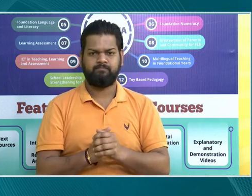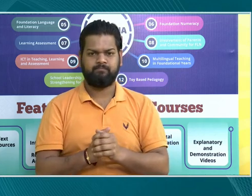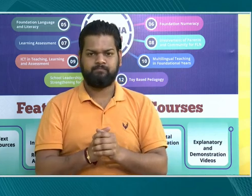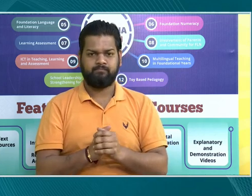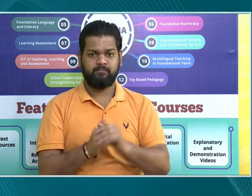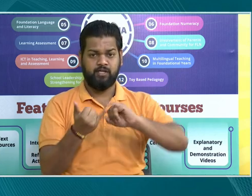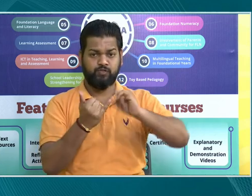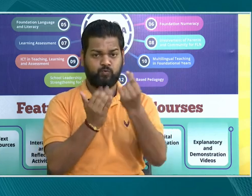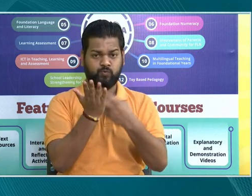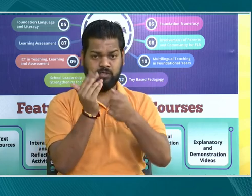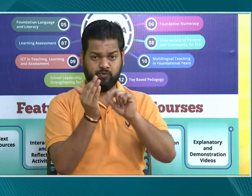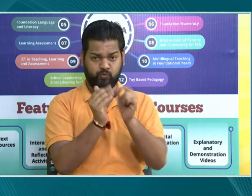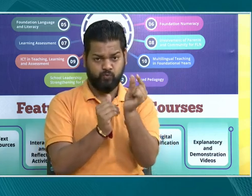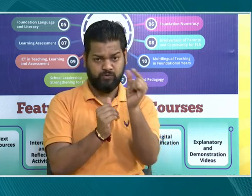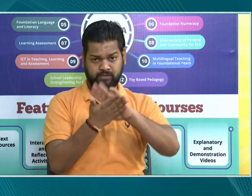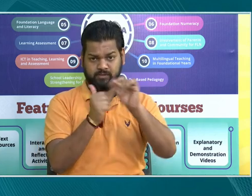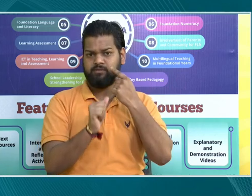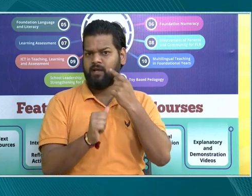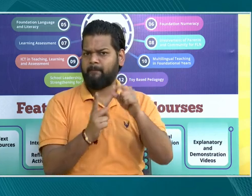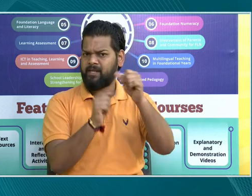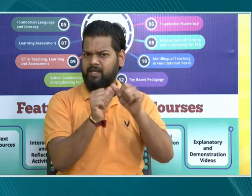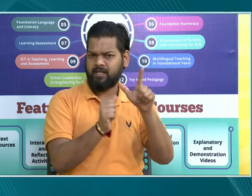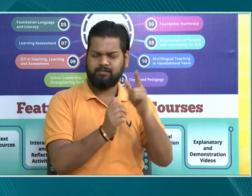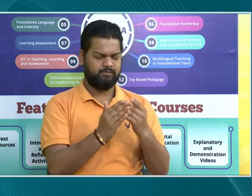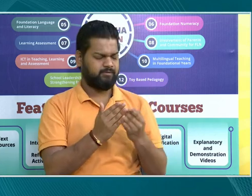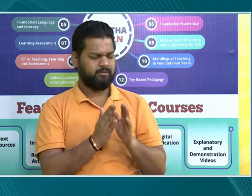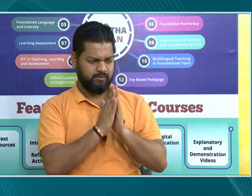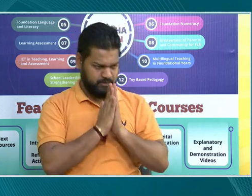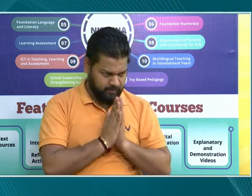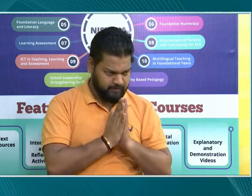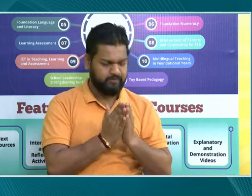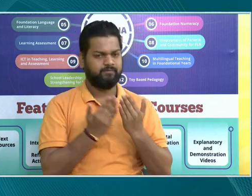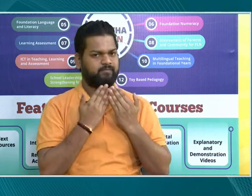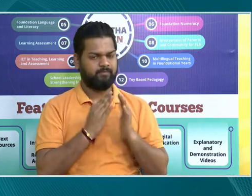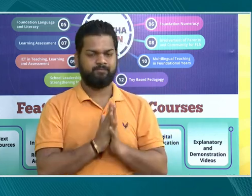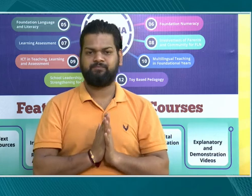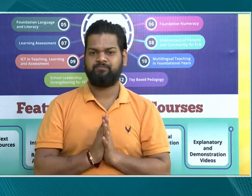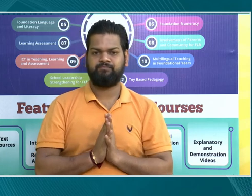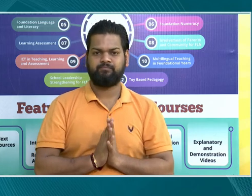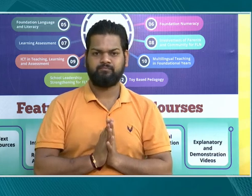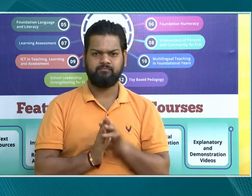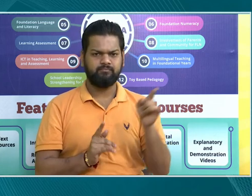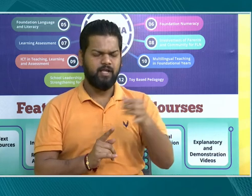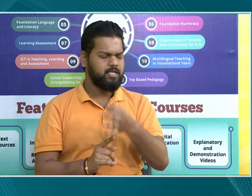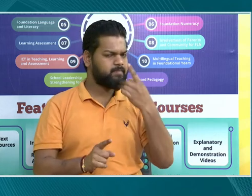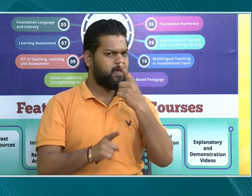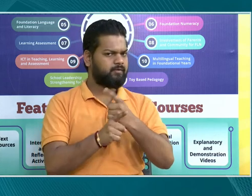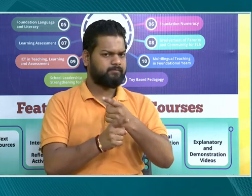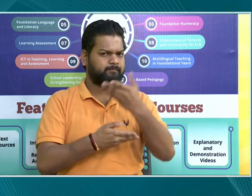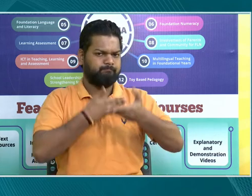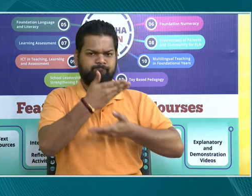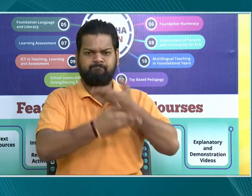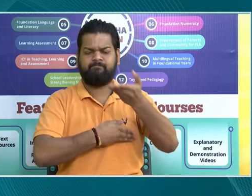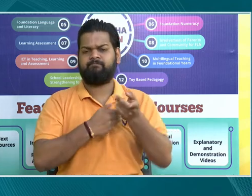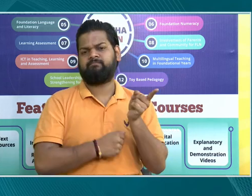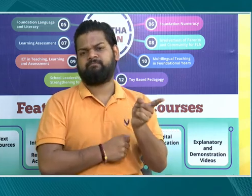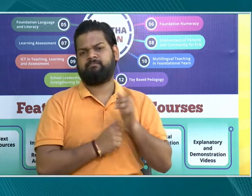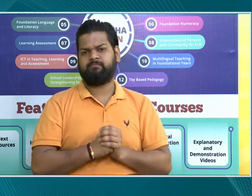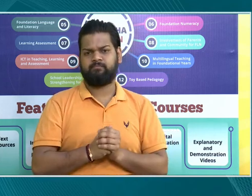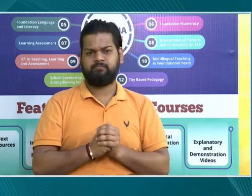मिस सुरुचि पाल से स्वागत है मैम आपका नमस्ते नमस्कार मैम है एक स्पेशल एजुकेशन टीचर